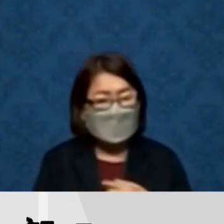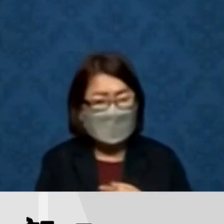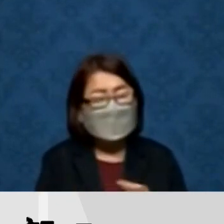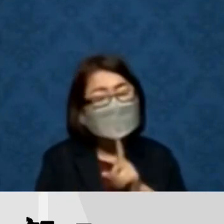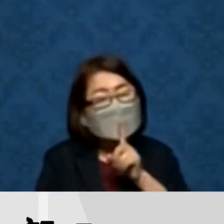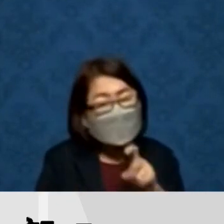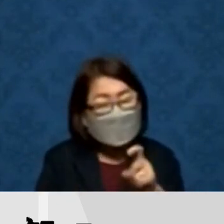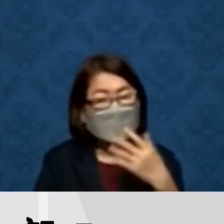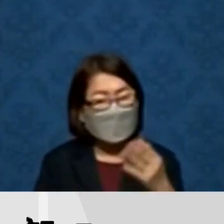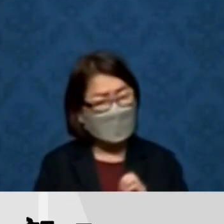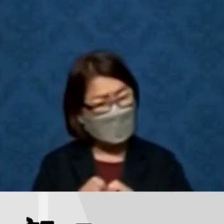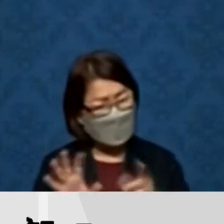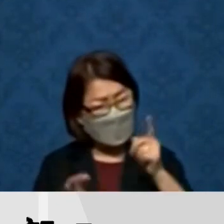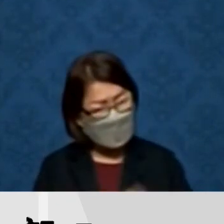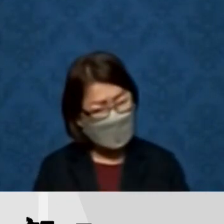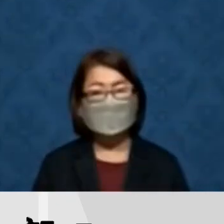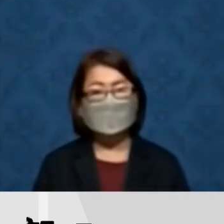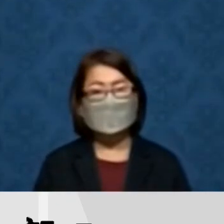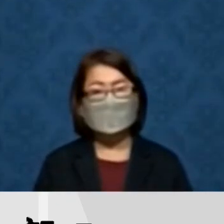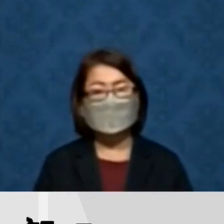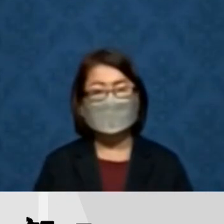ตมันไม่ได้แปลว่าดีทุกเรื่องฮะ ครับครับ